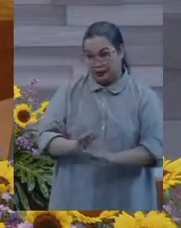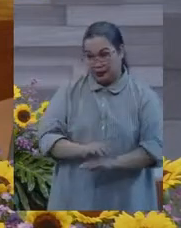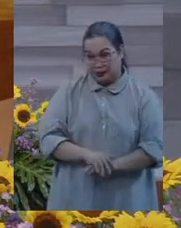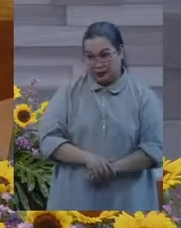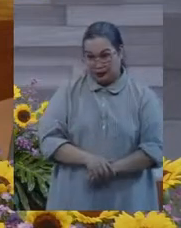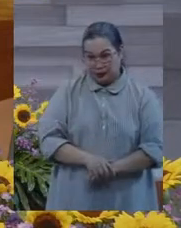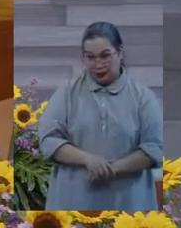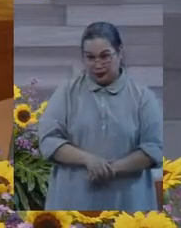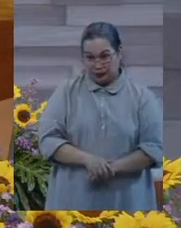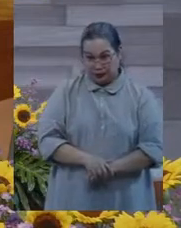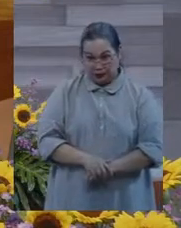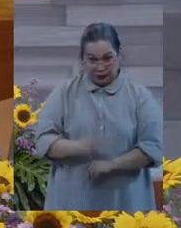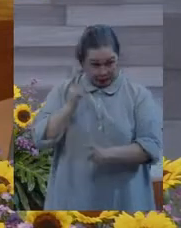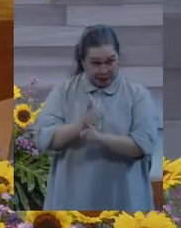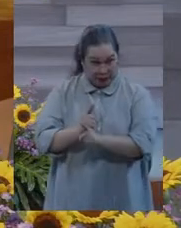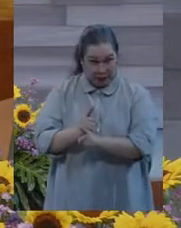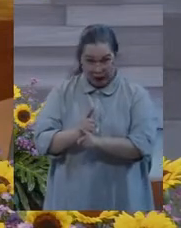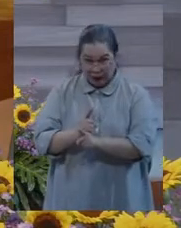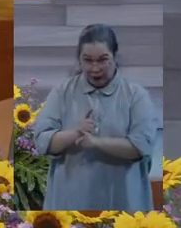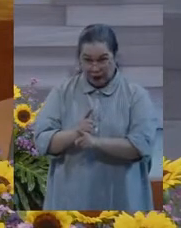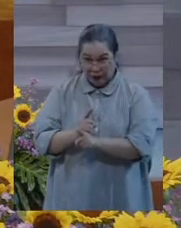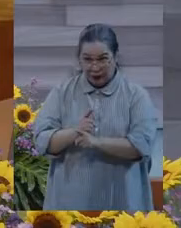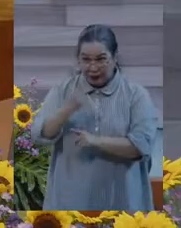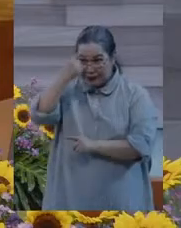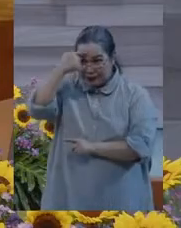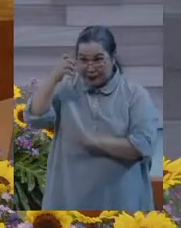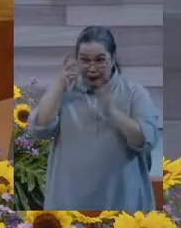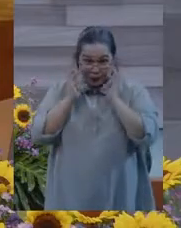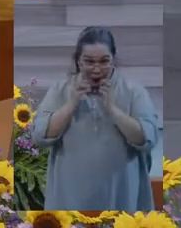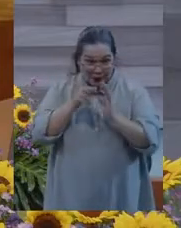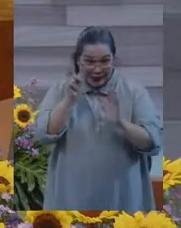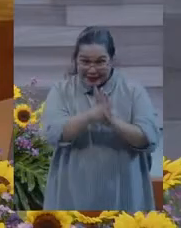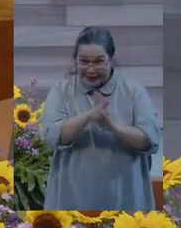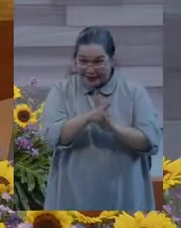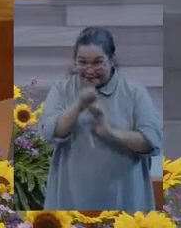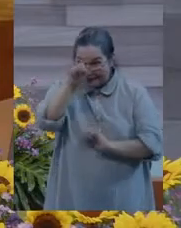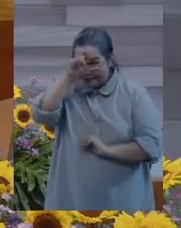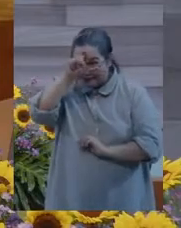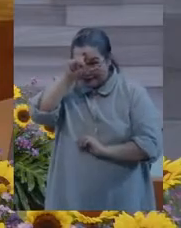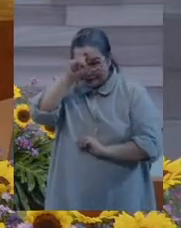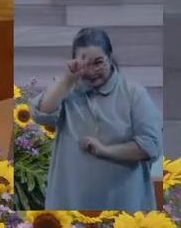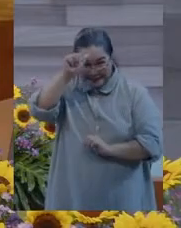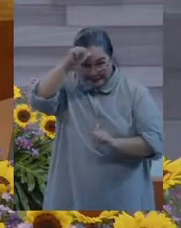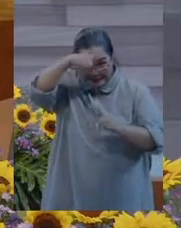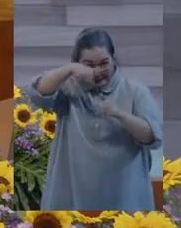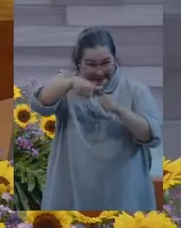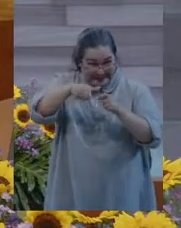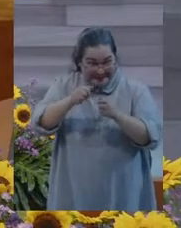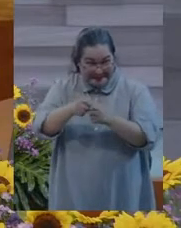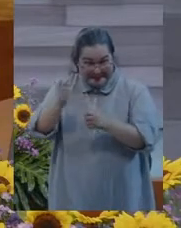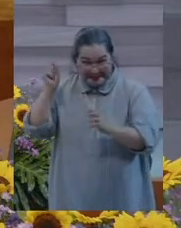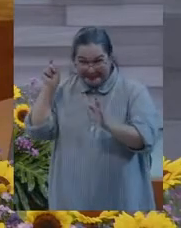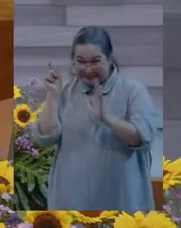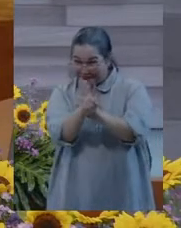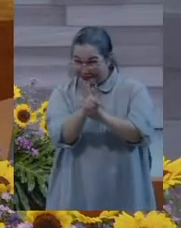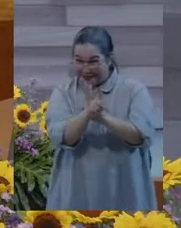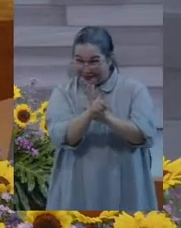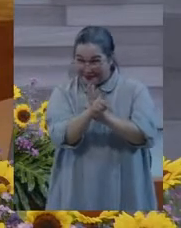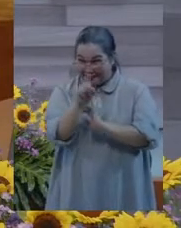Tama naman po yun, di ba po merong pinaslang na Egyptian si Moises nung siya ay bata sa